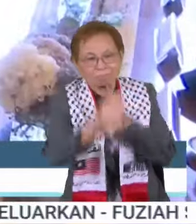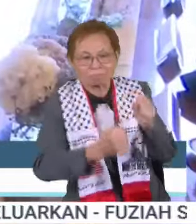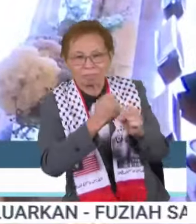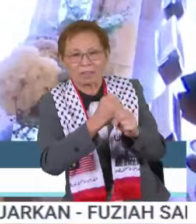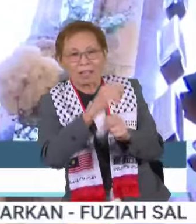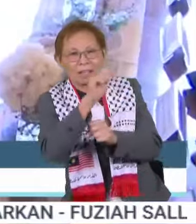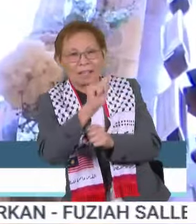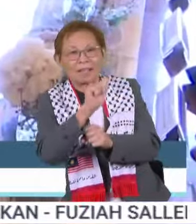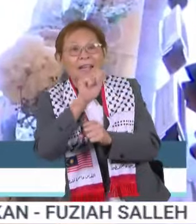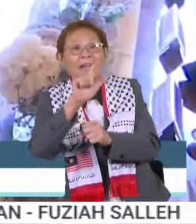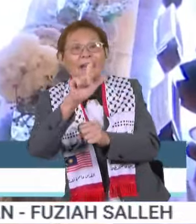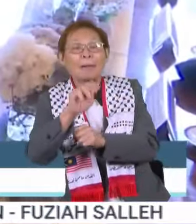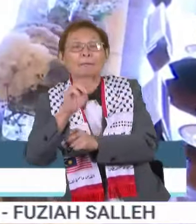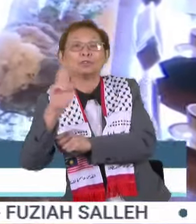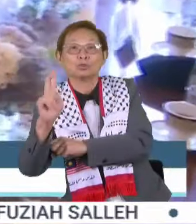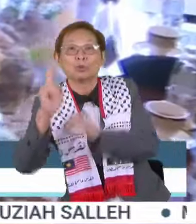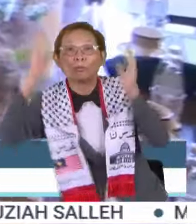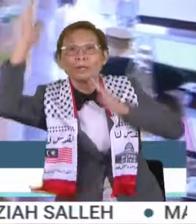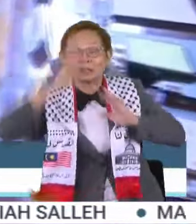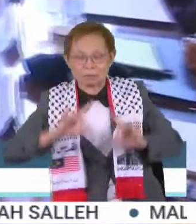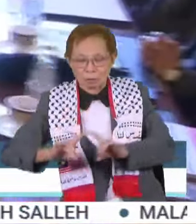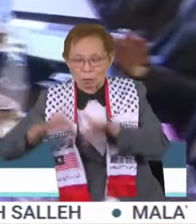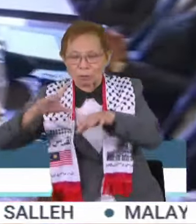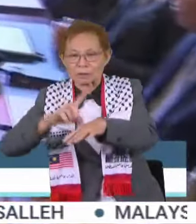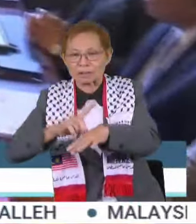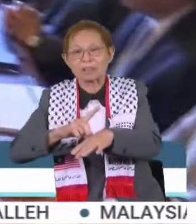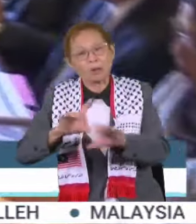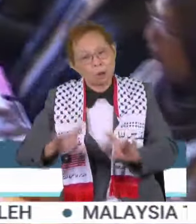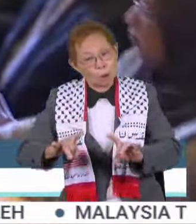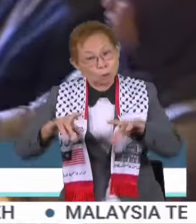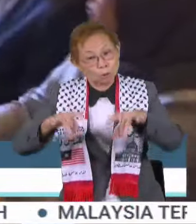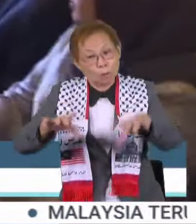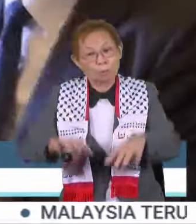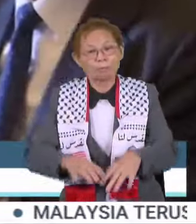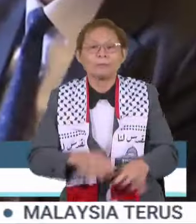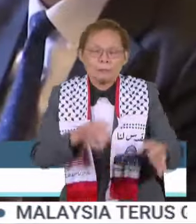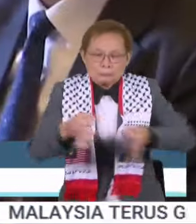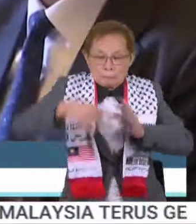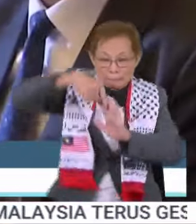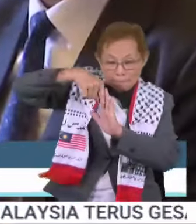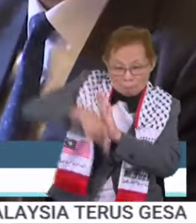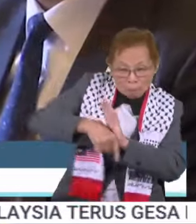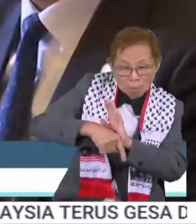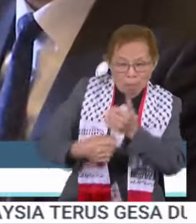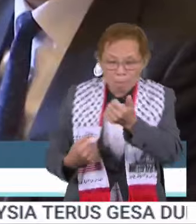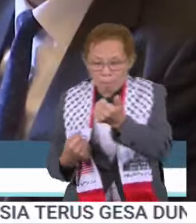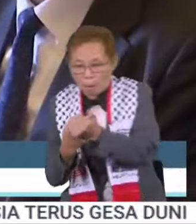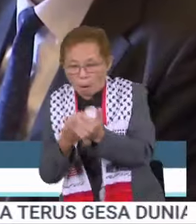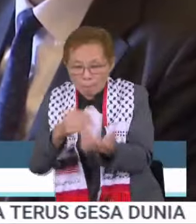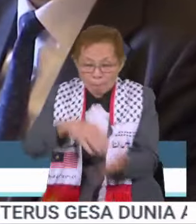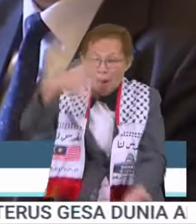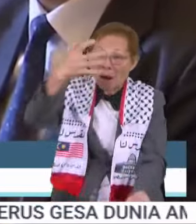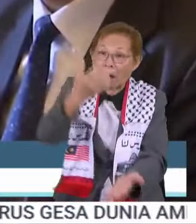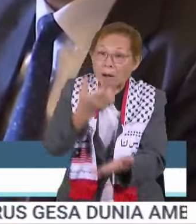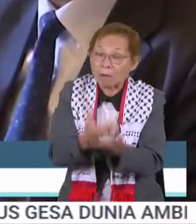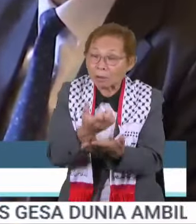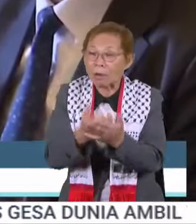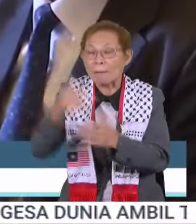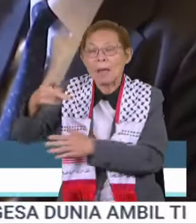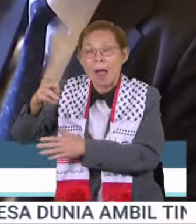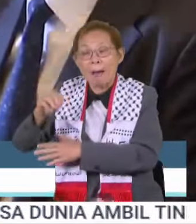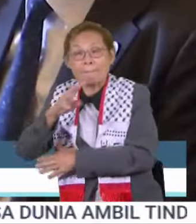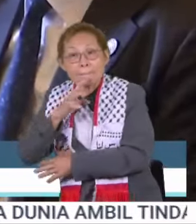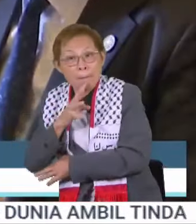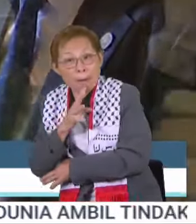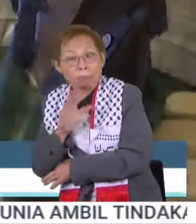tahunan ALM kedua Malaysia-Australia di Melbourne. Menjelaskan lanjut mengenai tonggak kemakmuran ekonomi, Perdana Menteri